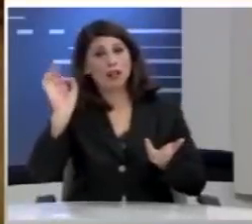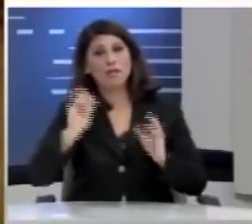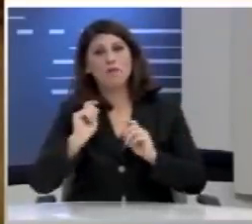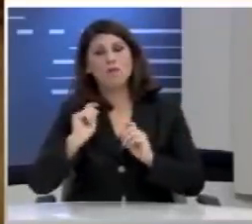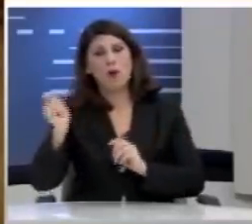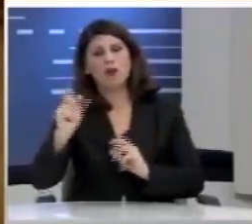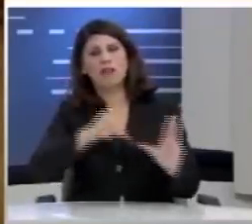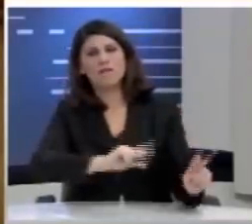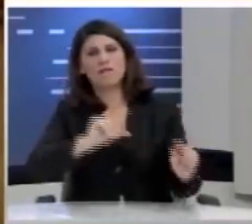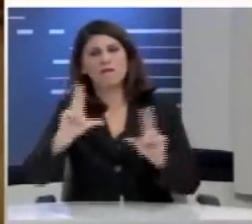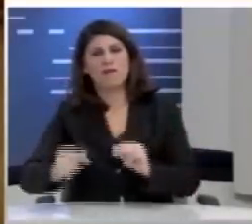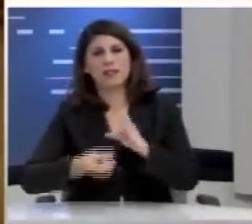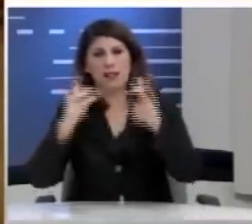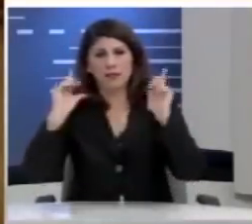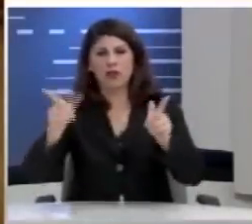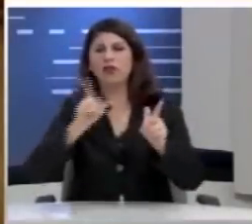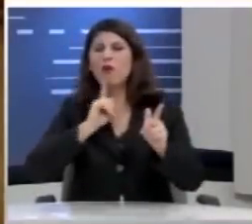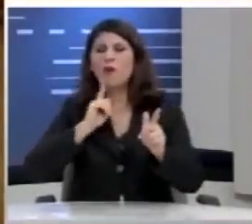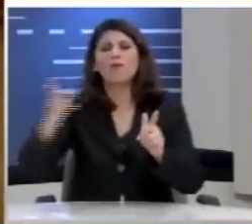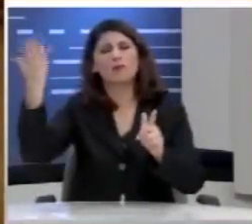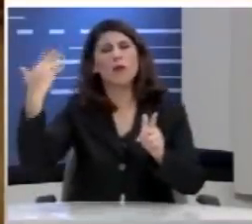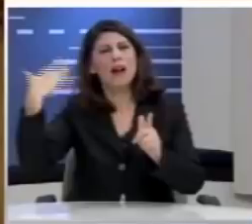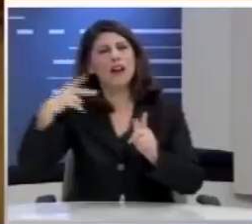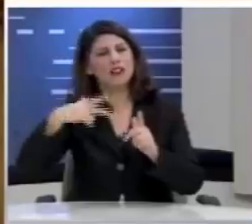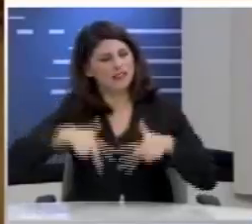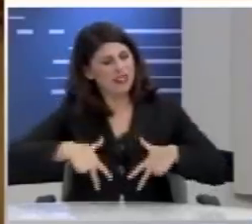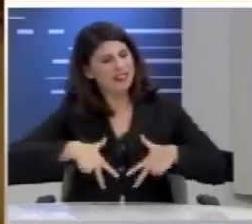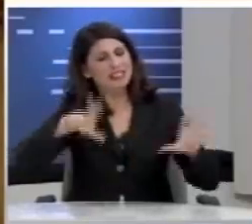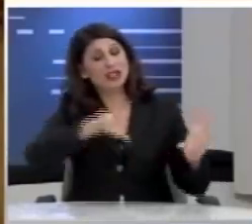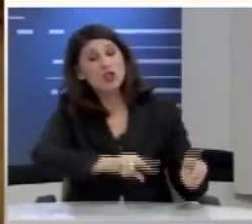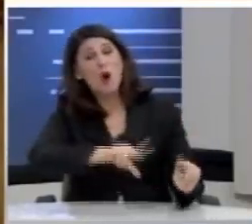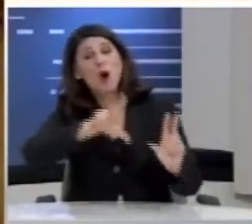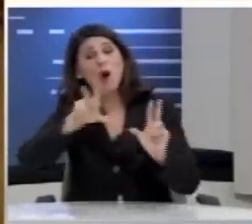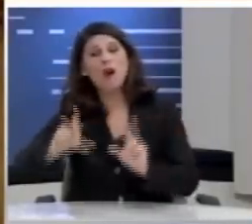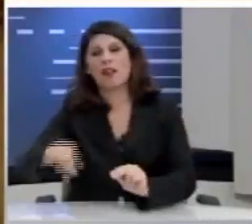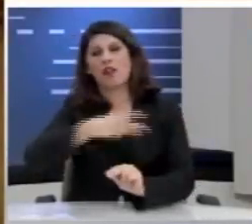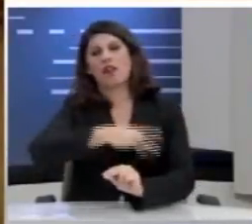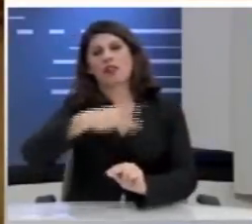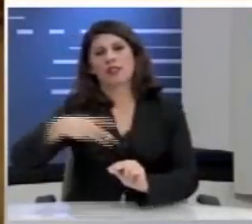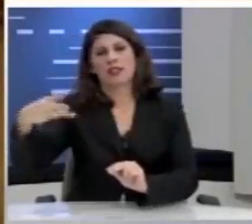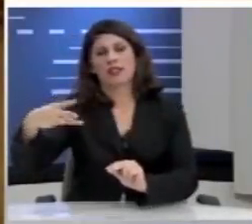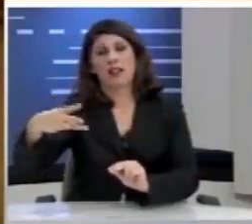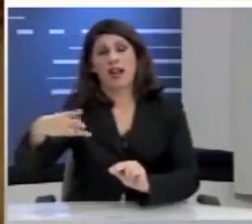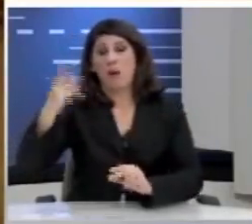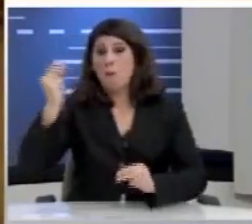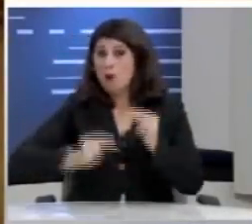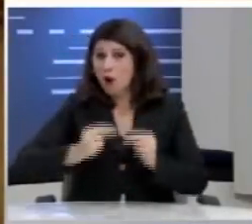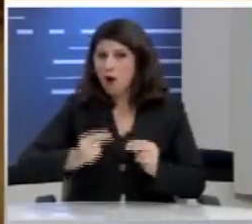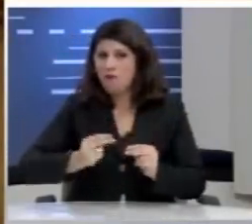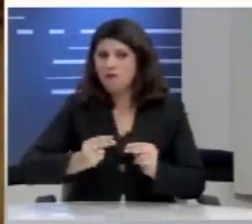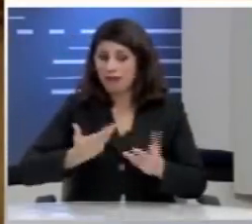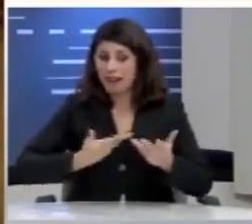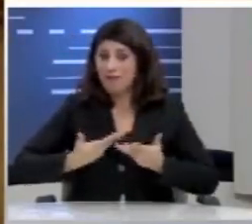Νέας Δημοκρατίας όλων των προηγούμενων κυβερνήσεων. Πληγή είναι η εποπτεία της